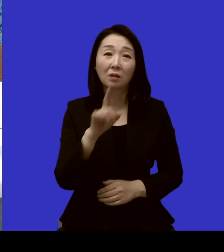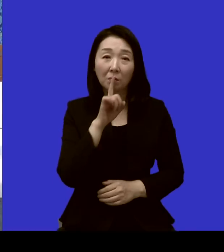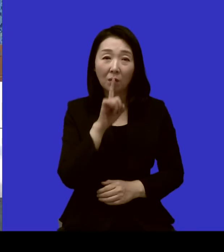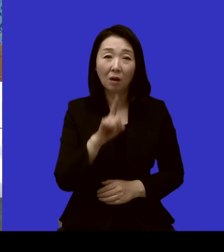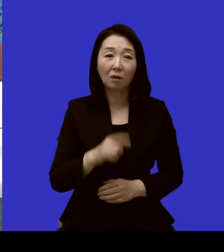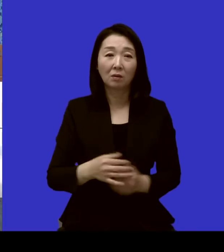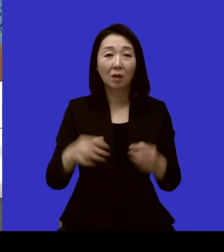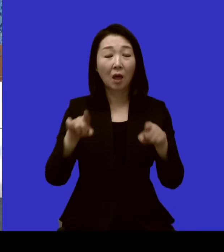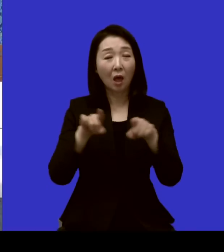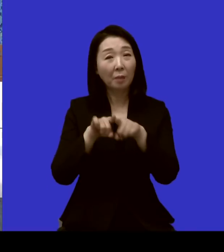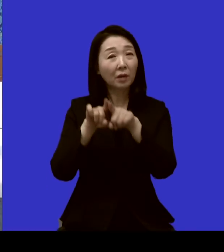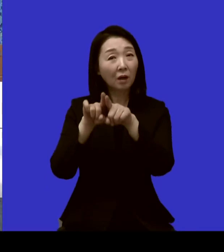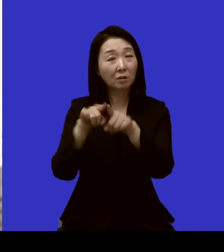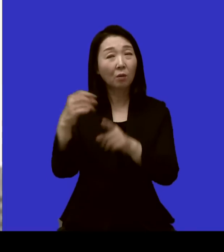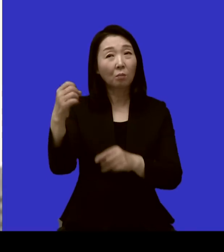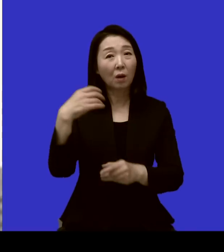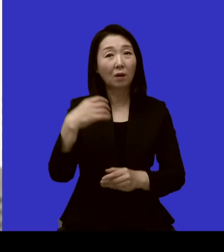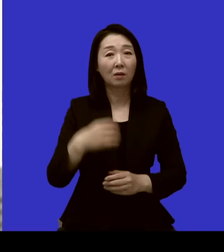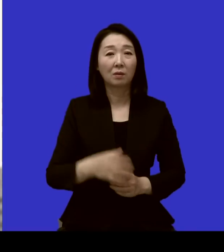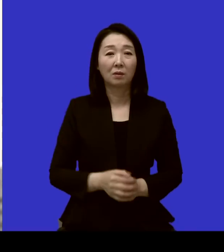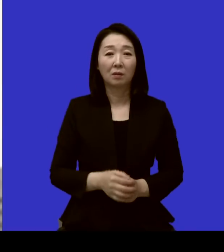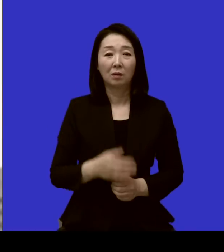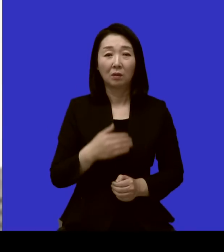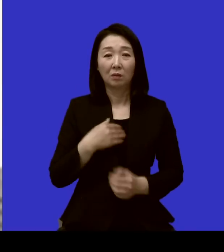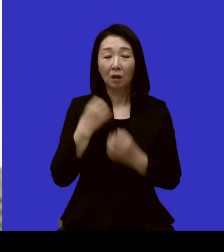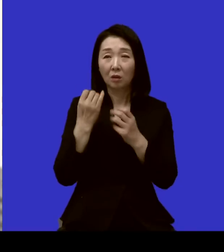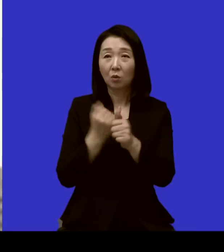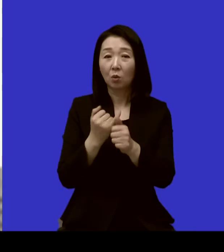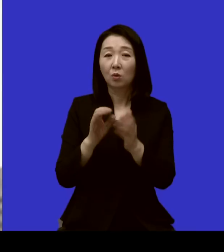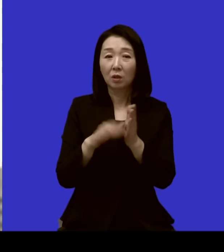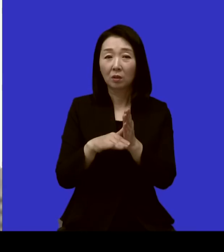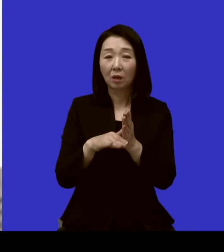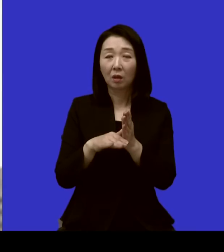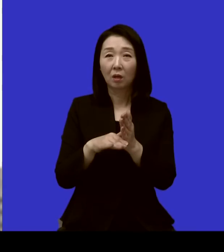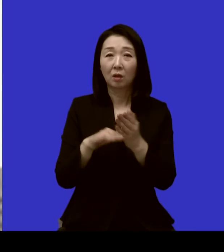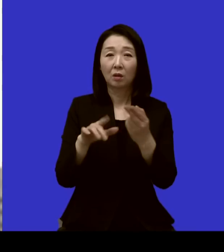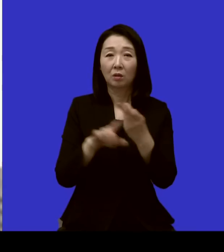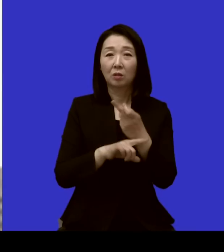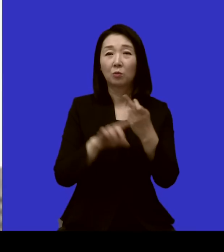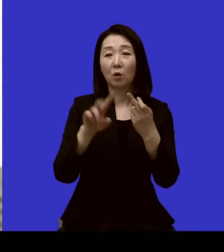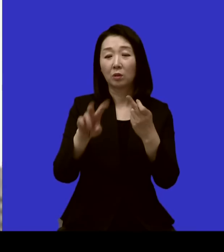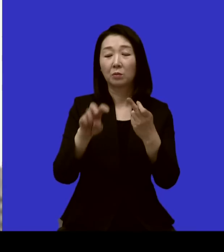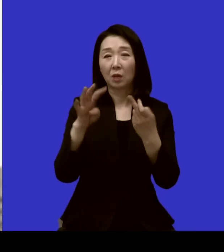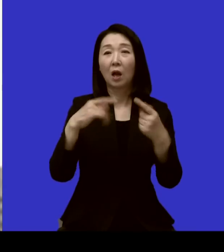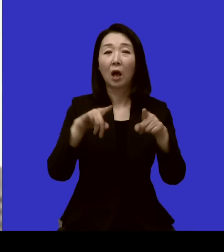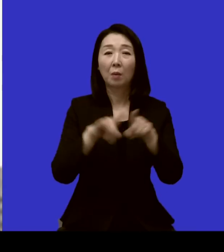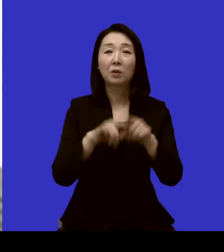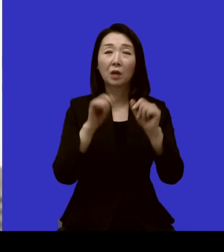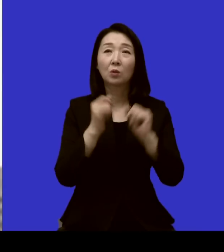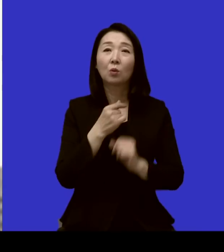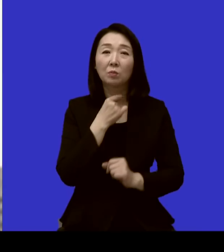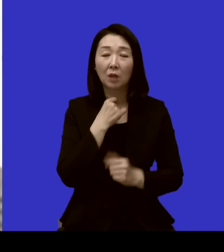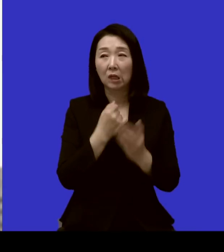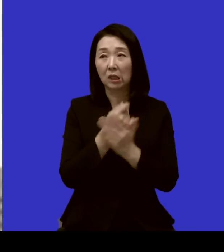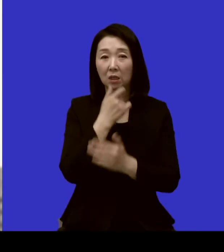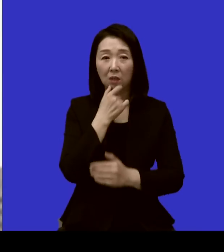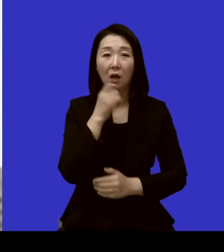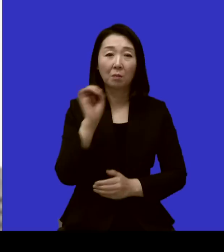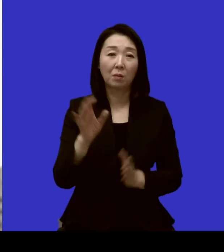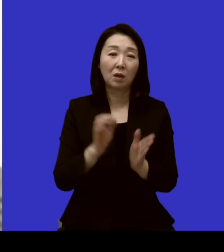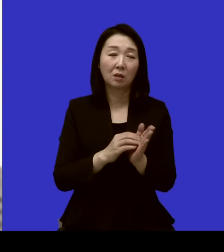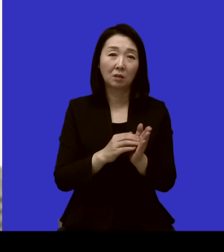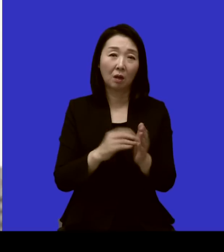하더라고요. 예. 그래서 같이 가자고 했는데 나는 신혼인데 예. 24일 날 같이 있고 싶다. 그래서 나는 싫다. 그래서 그때